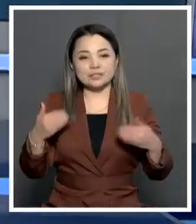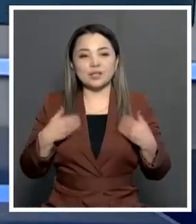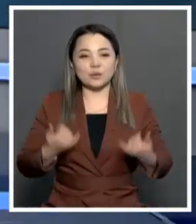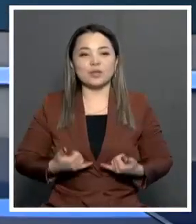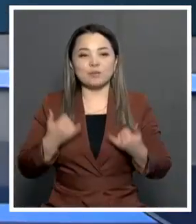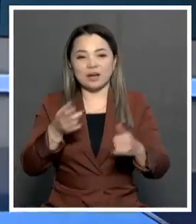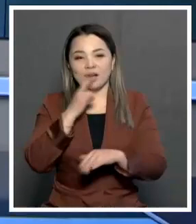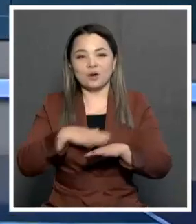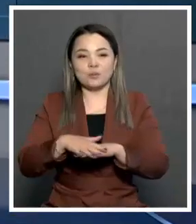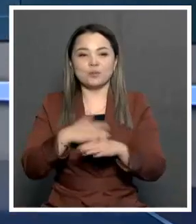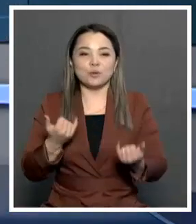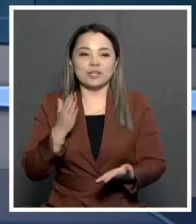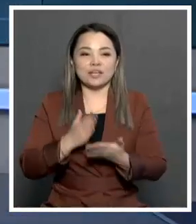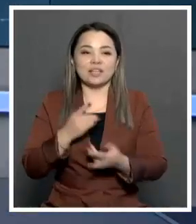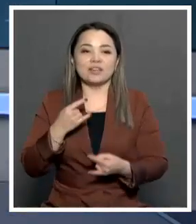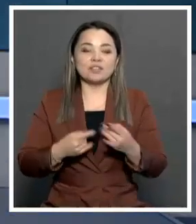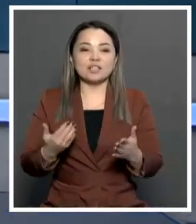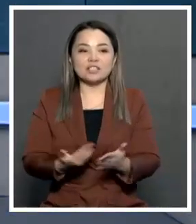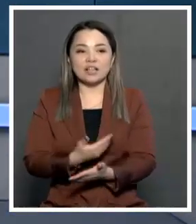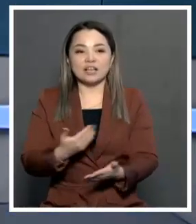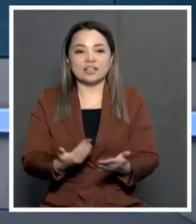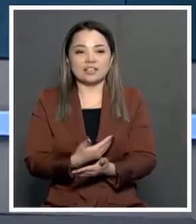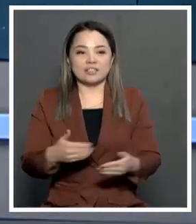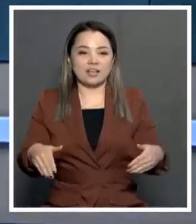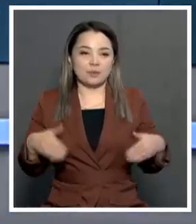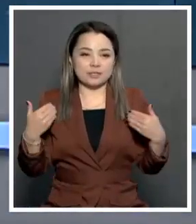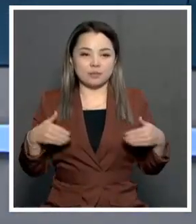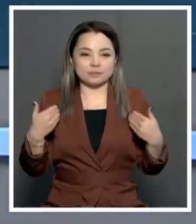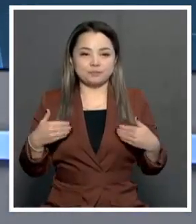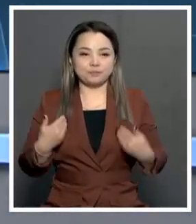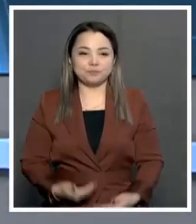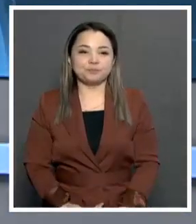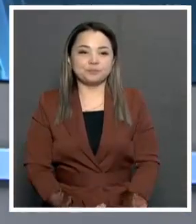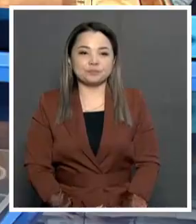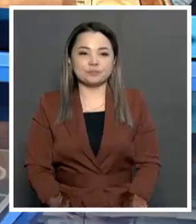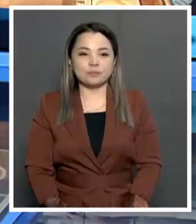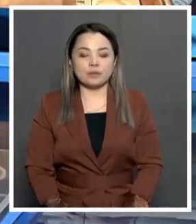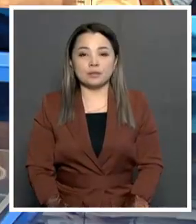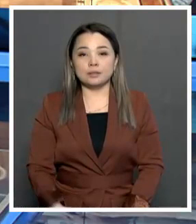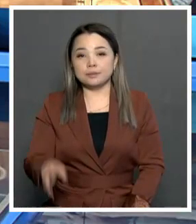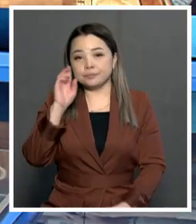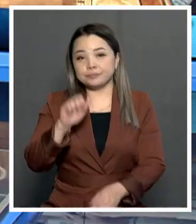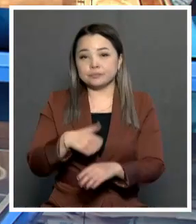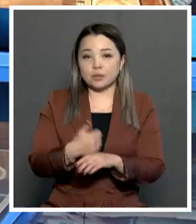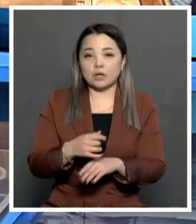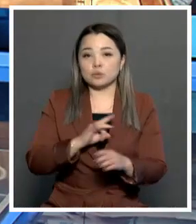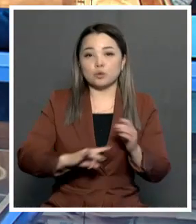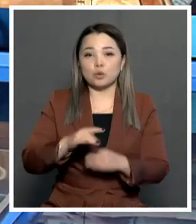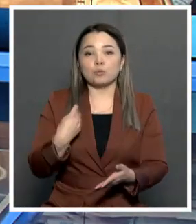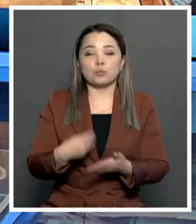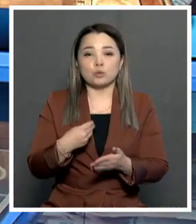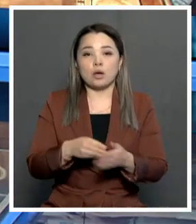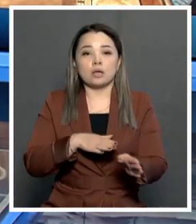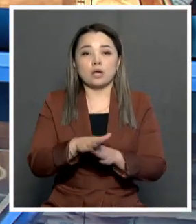Кешарқыт келе эфирде ақпарат, студияда Ләйлә Дулатқызы, Суырда аудармада әріптесім Шырын Жанғабыл. Мемлекет басшысы республикалық